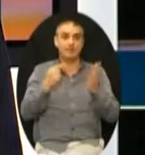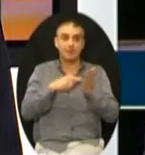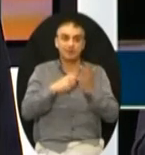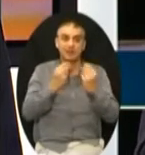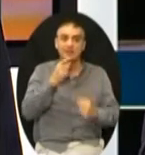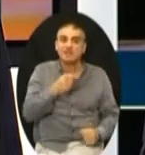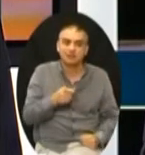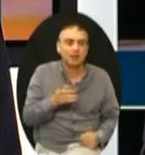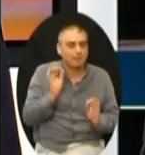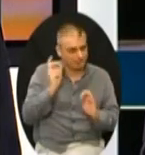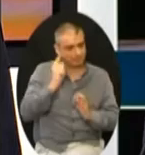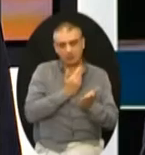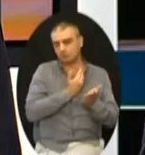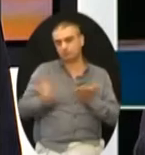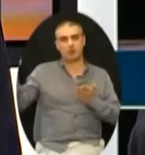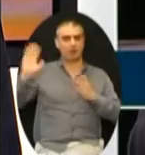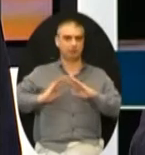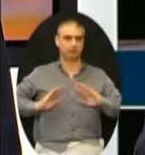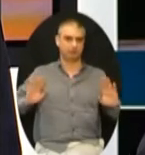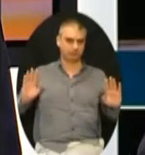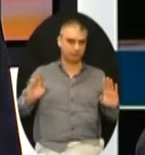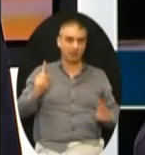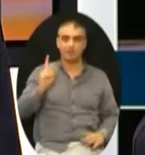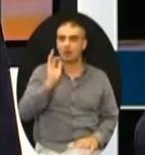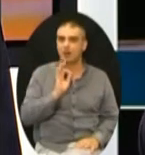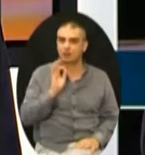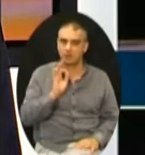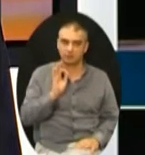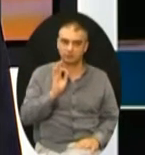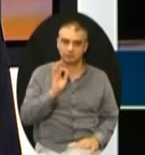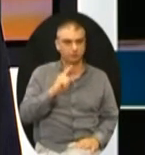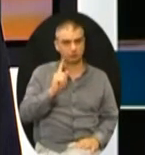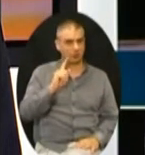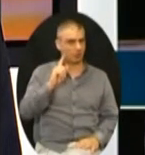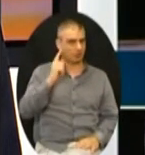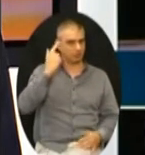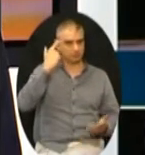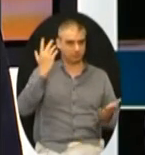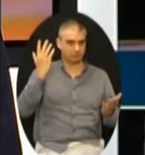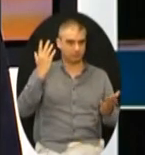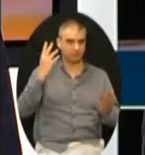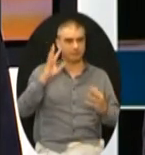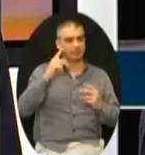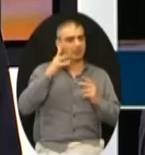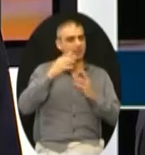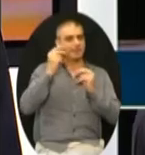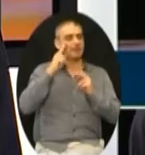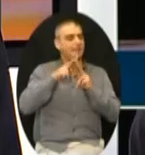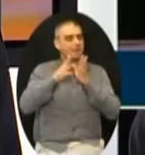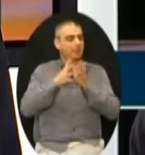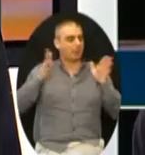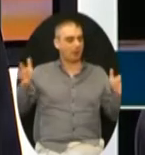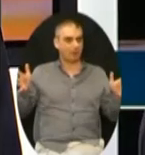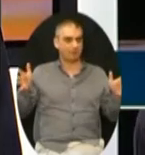הזה באמת צריך להסיר מהשולחן. יחד עם זאת, שלא נאבד כאן איזשהו מבט יותר רחב.